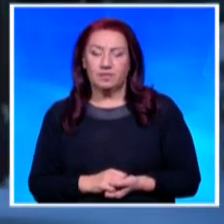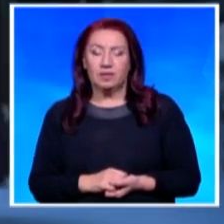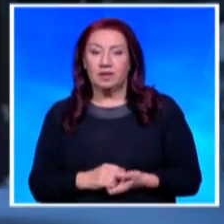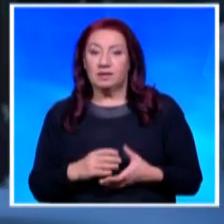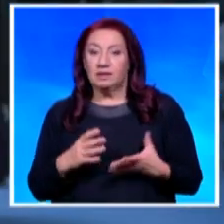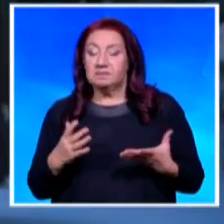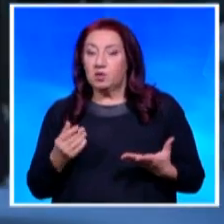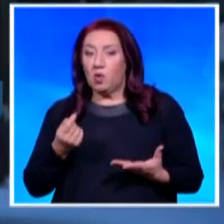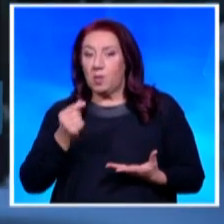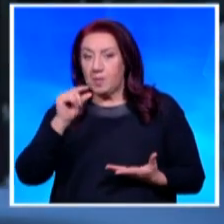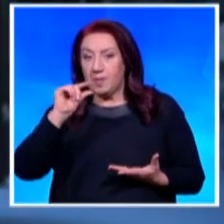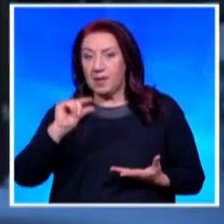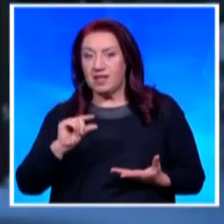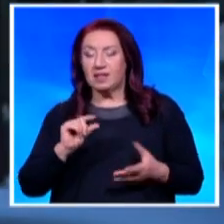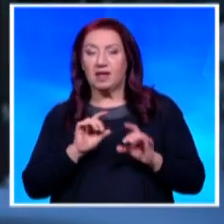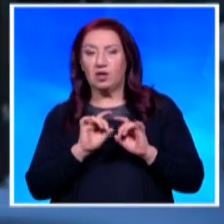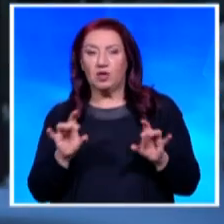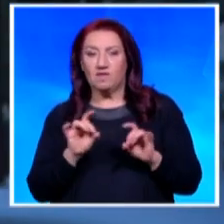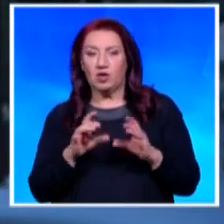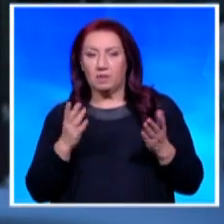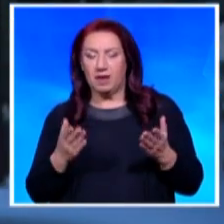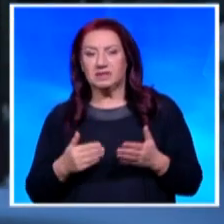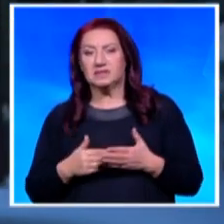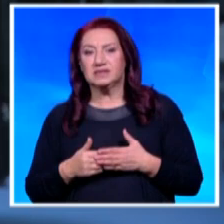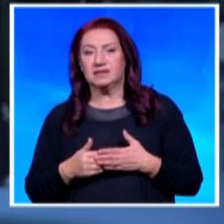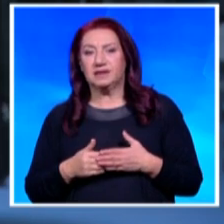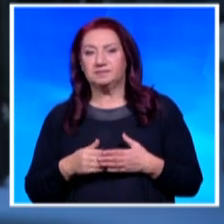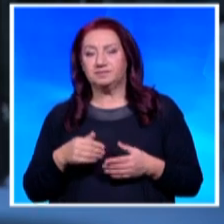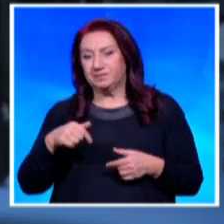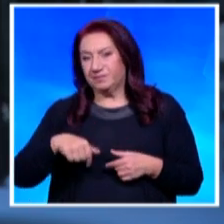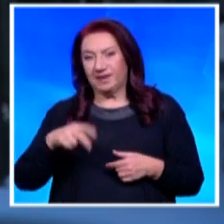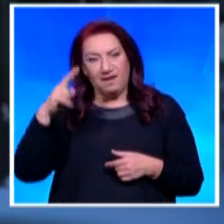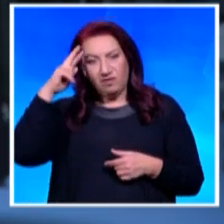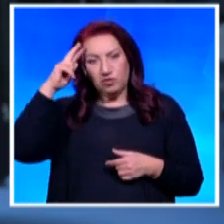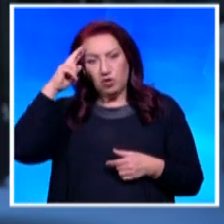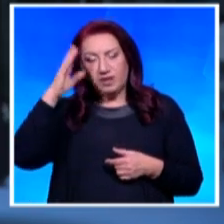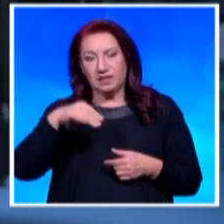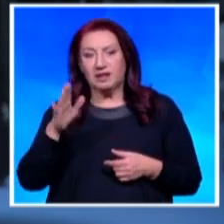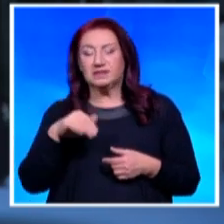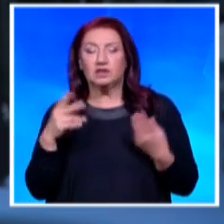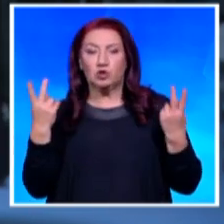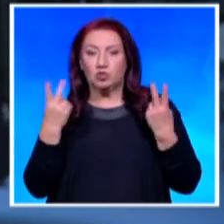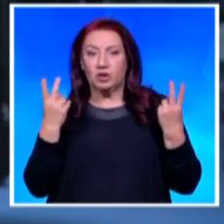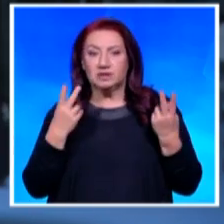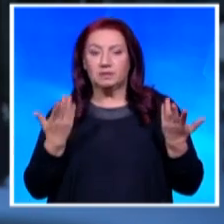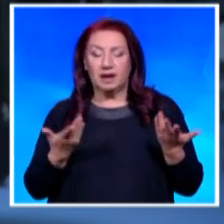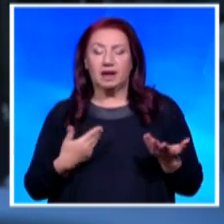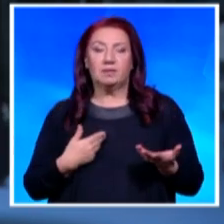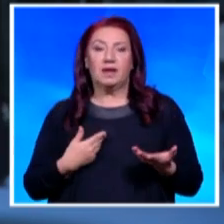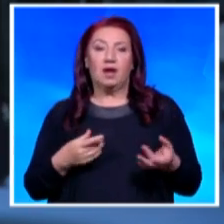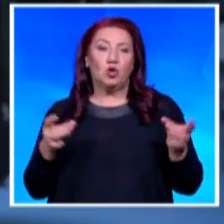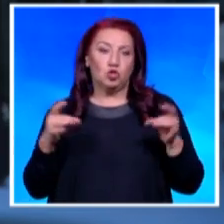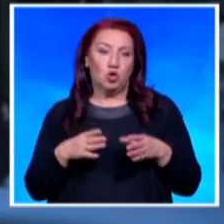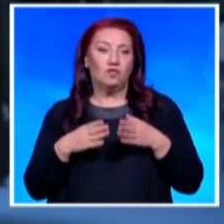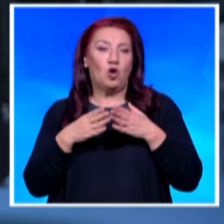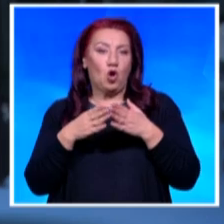Изключително скъдно остава информацията и през втория ден, след като разбрахме, че поредният кораб с наши